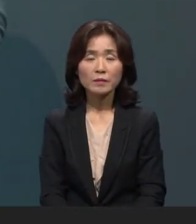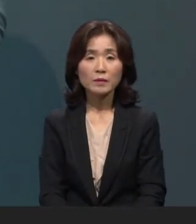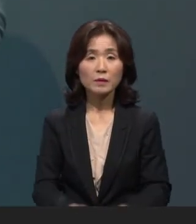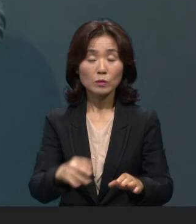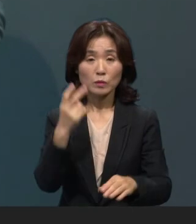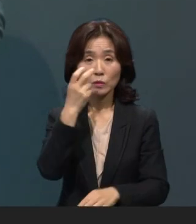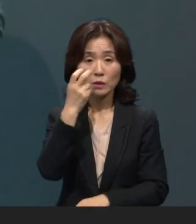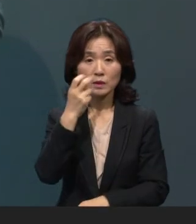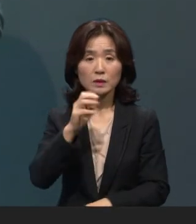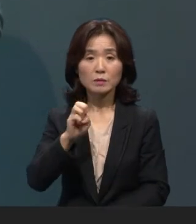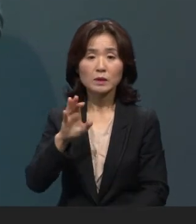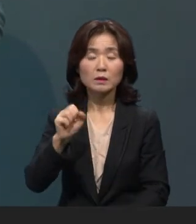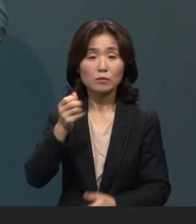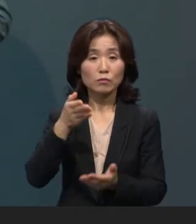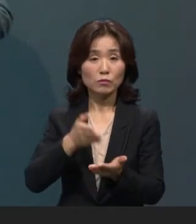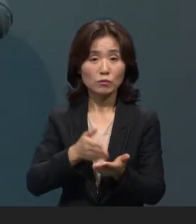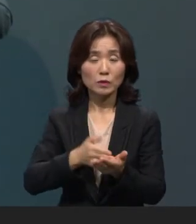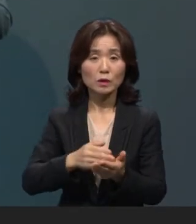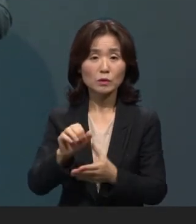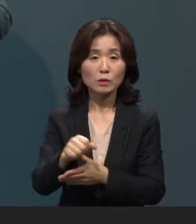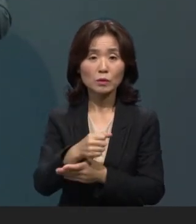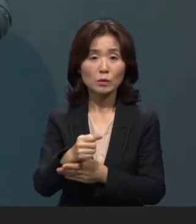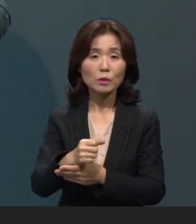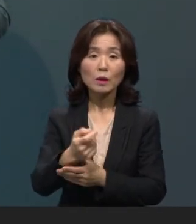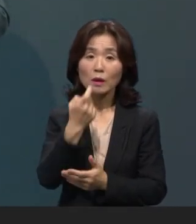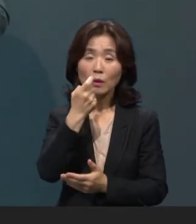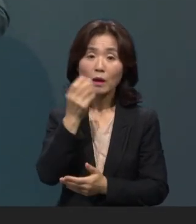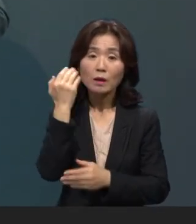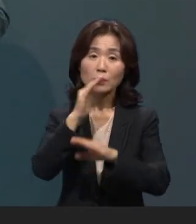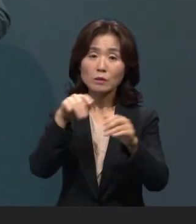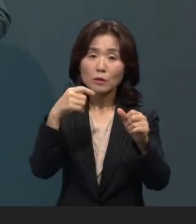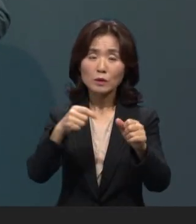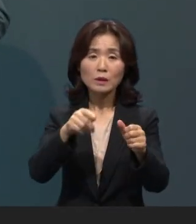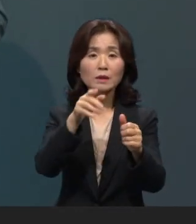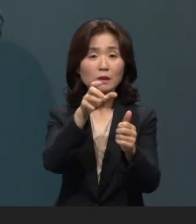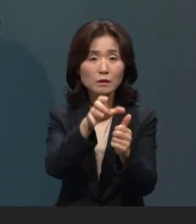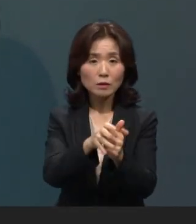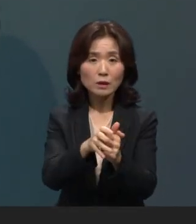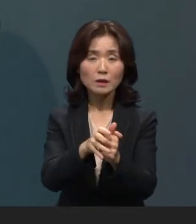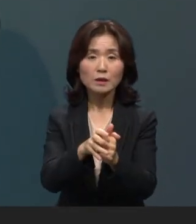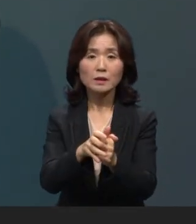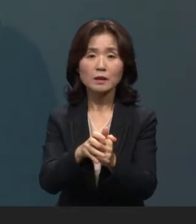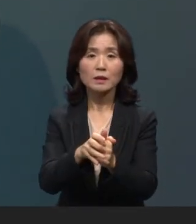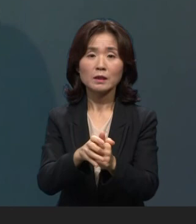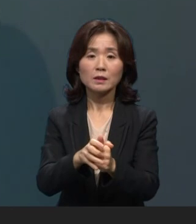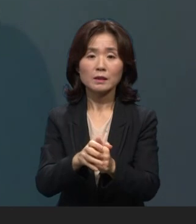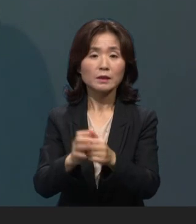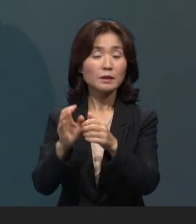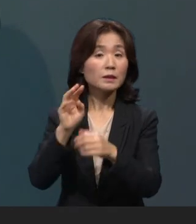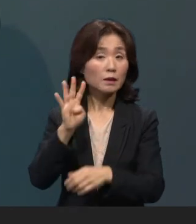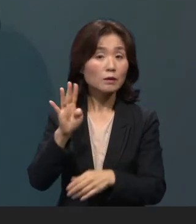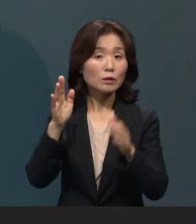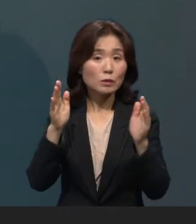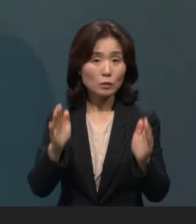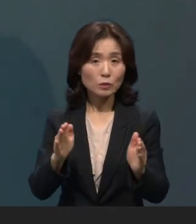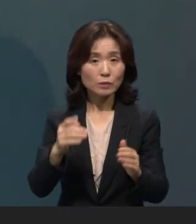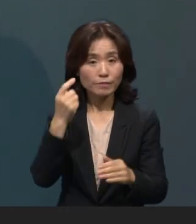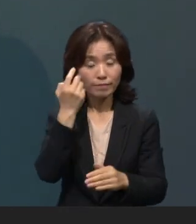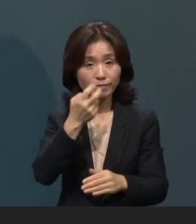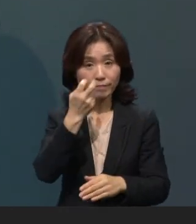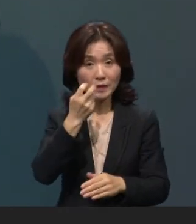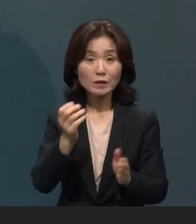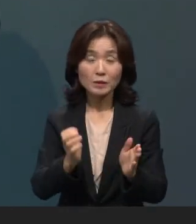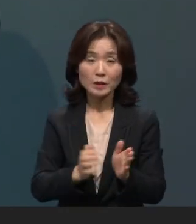이번 조사는 2배수 뉴스가 종로학원 하늘 결계 의뢰 지원 12일부터 사흘간 진행했습니다 ebs 뉴스